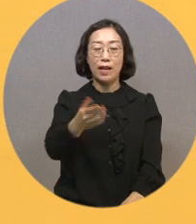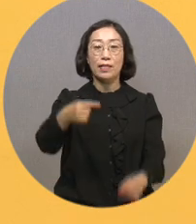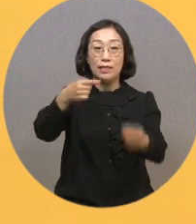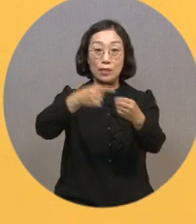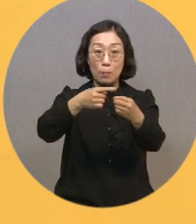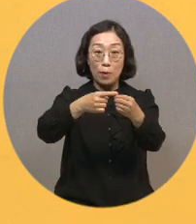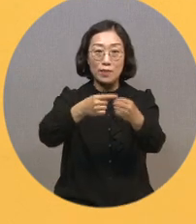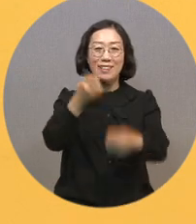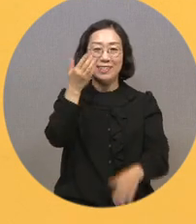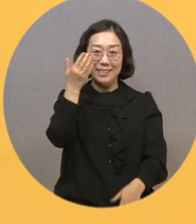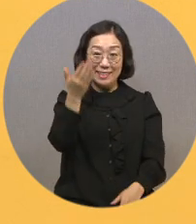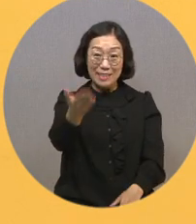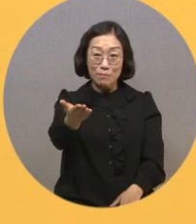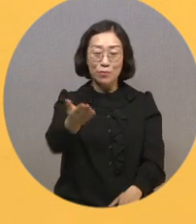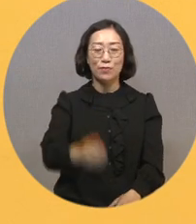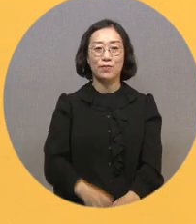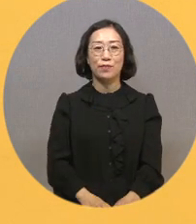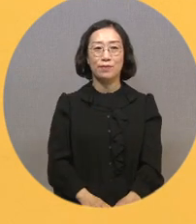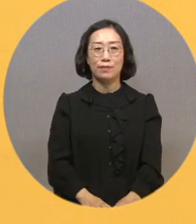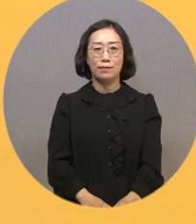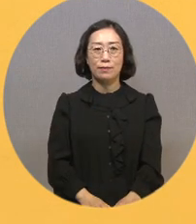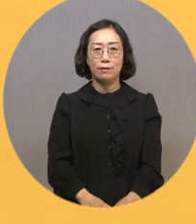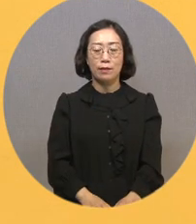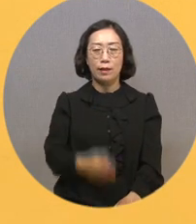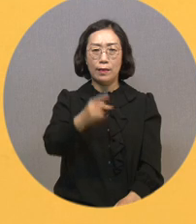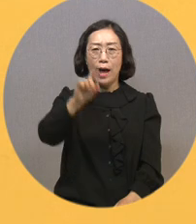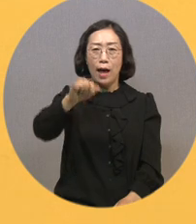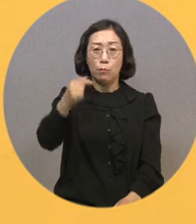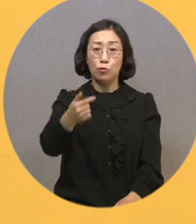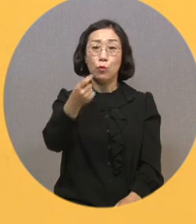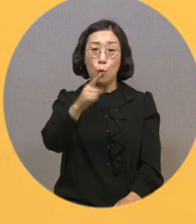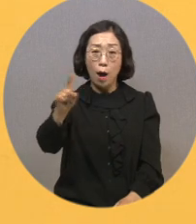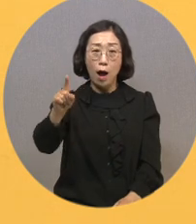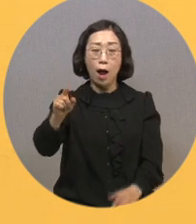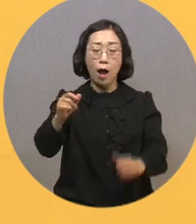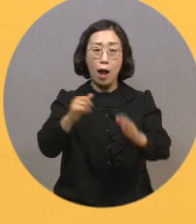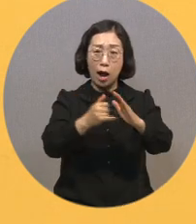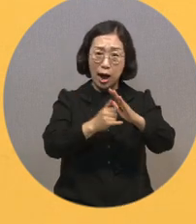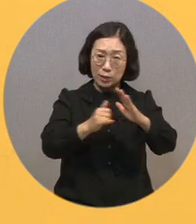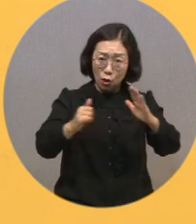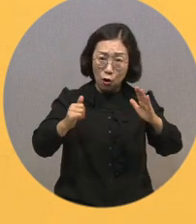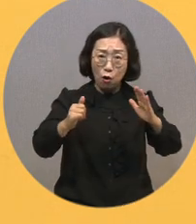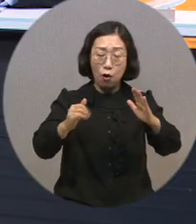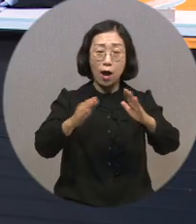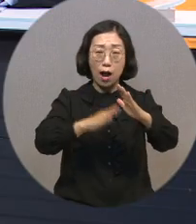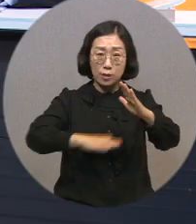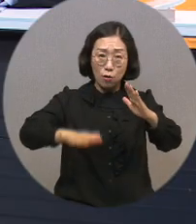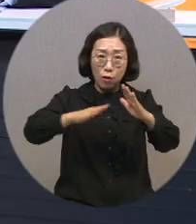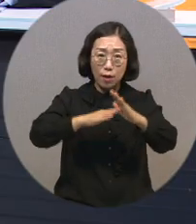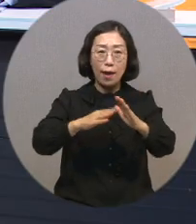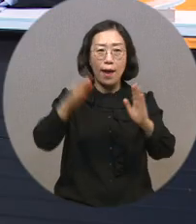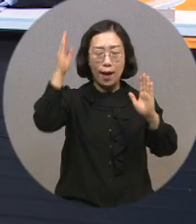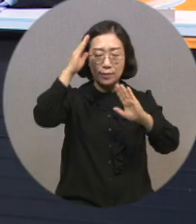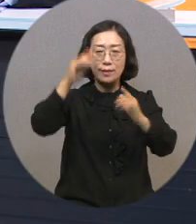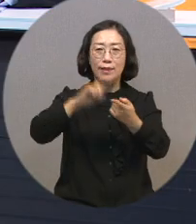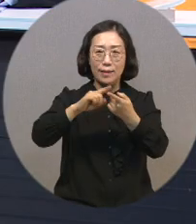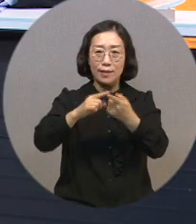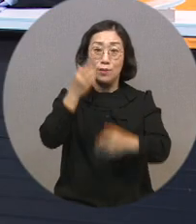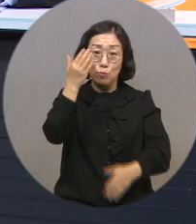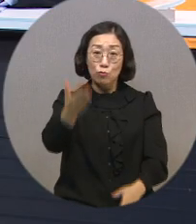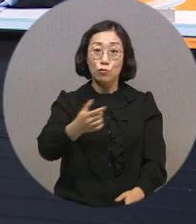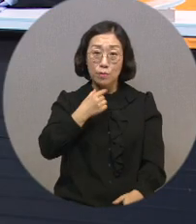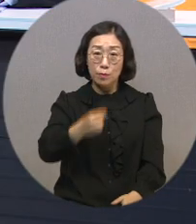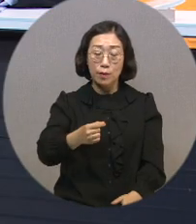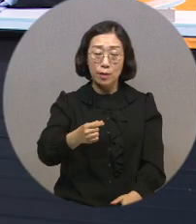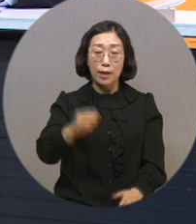번째 질문으로요, 다문화 가정 학생들에 대한 질문을 좀 드리고자 합니다. 예. 이 학생들을